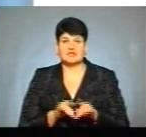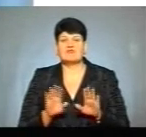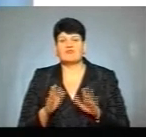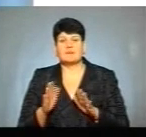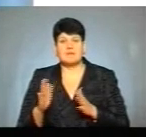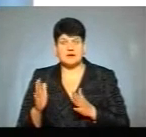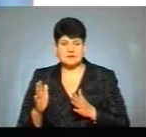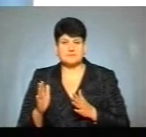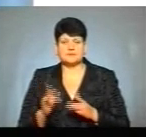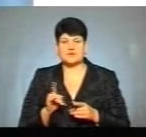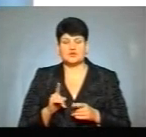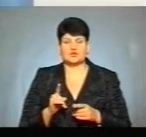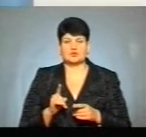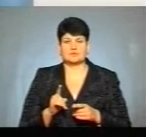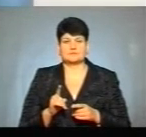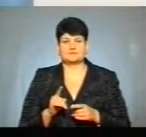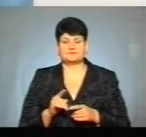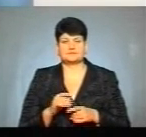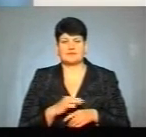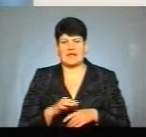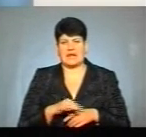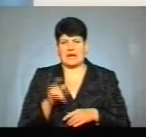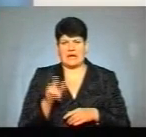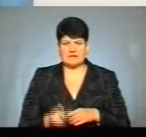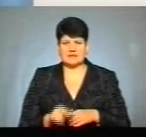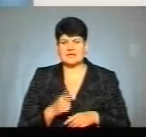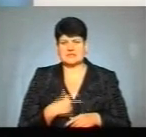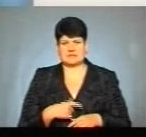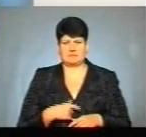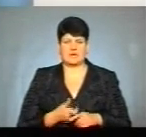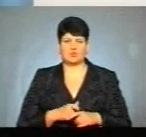так, що кривдники себе